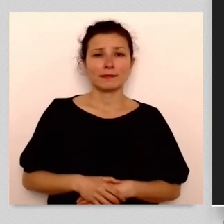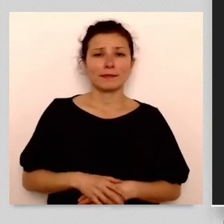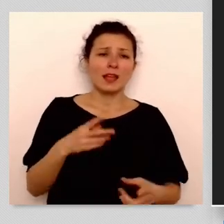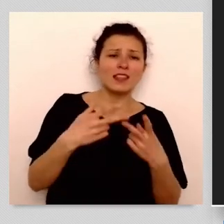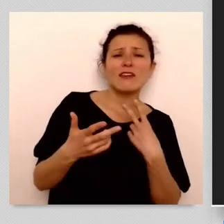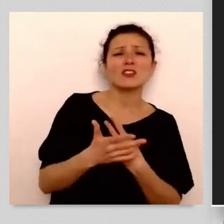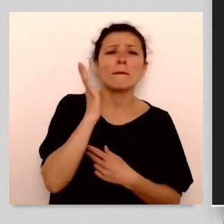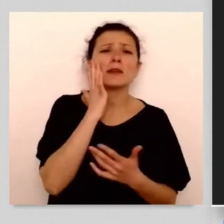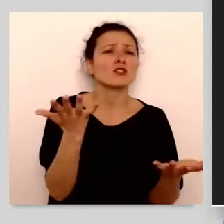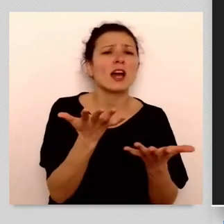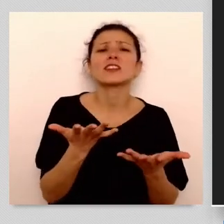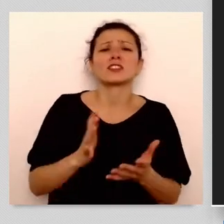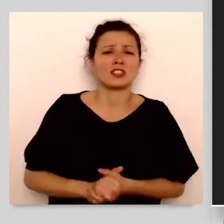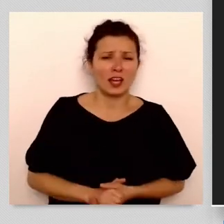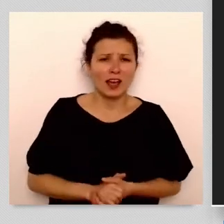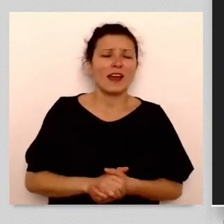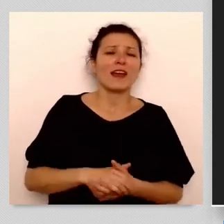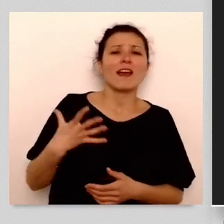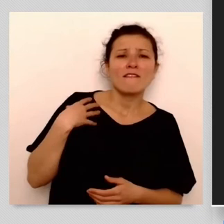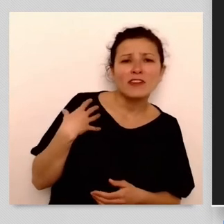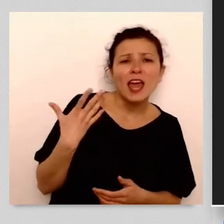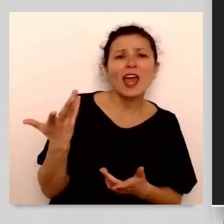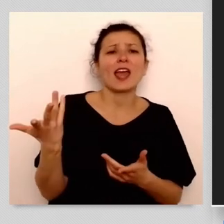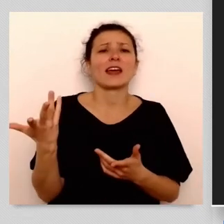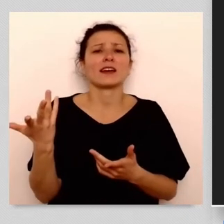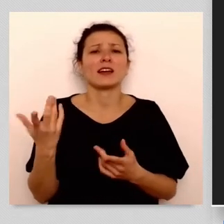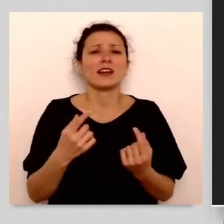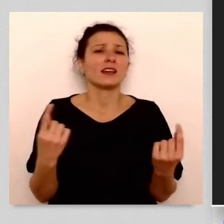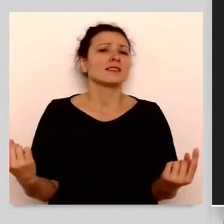zamieszkanie, położenie, wiek, nie wiem, usytuowanie